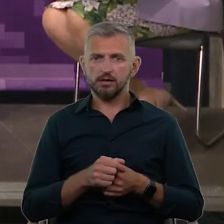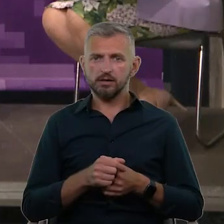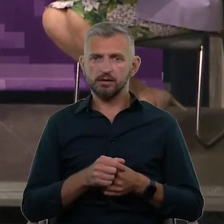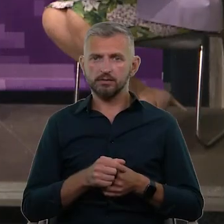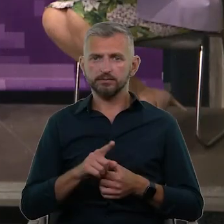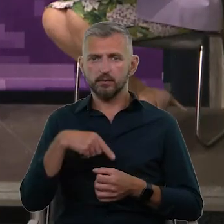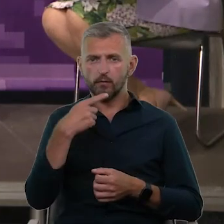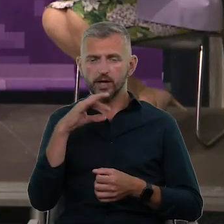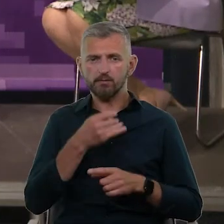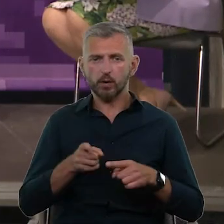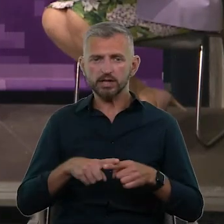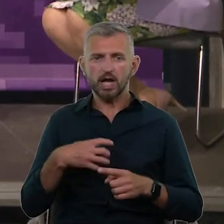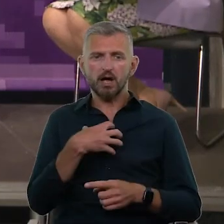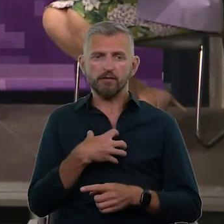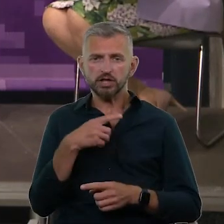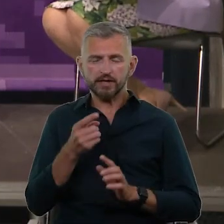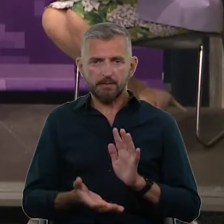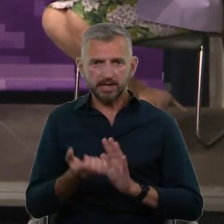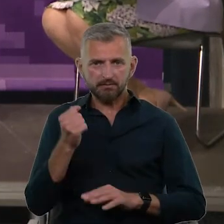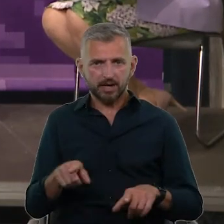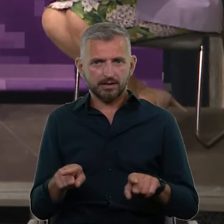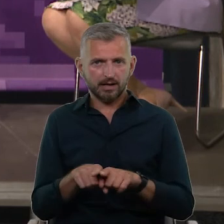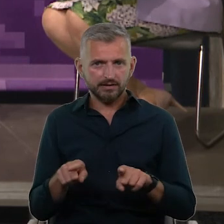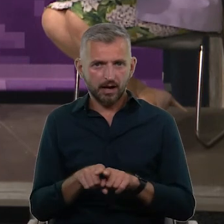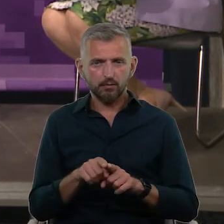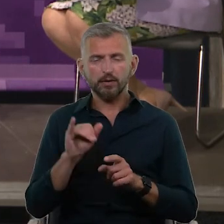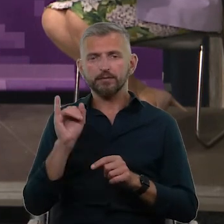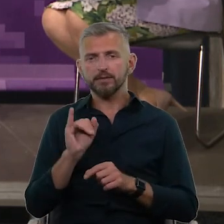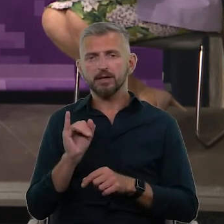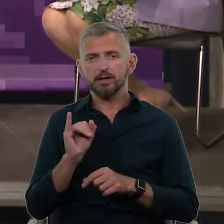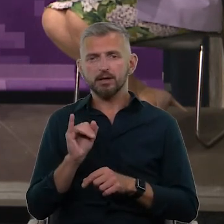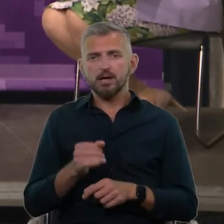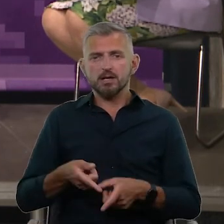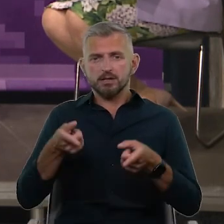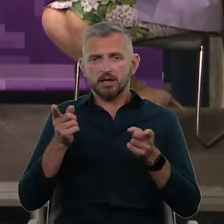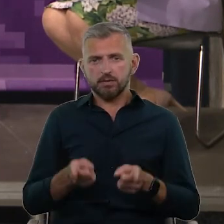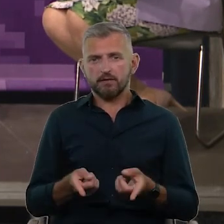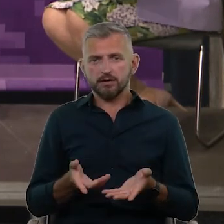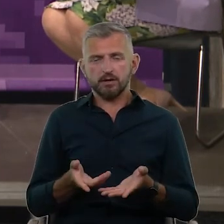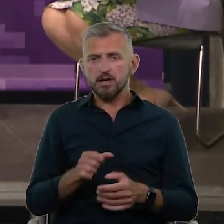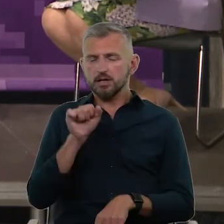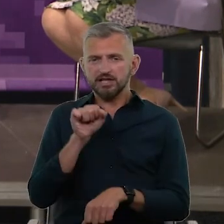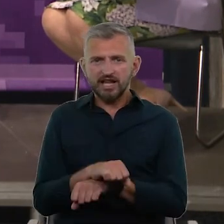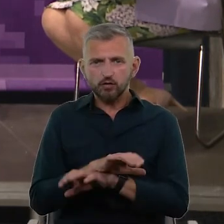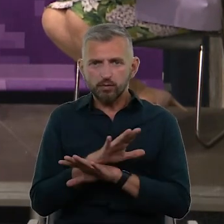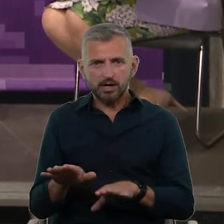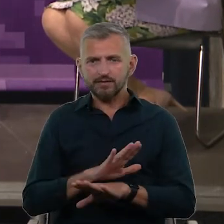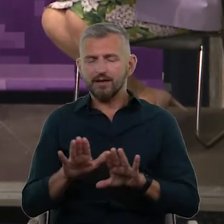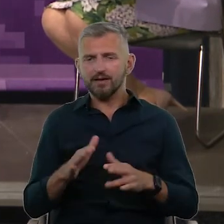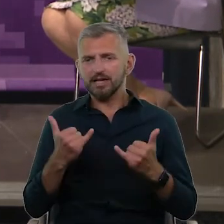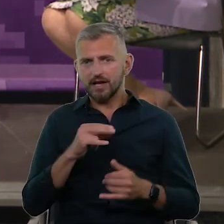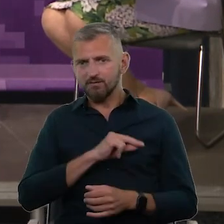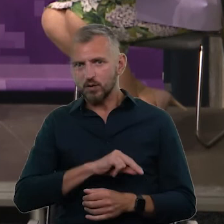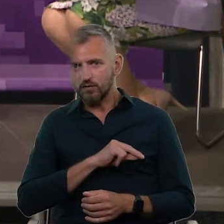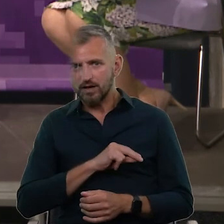Говорячи про це, важлива ця підтримка так само, і насправді не зупинятися, не тільки зараз